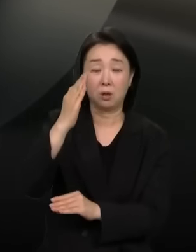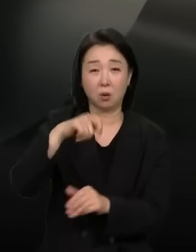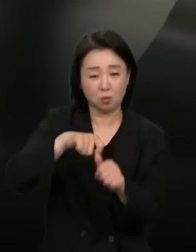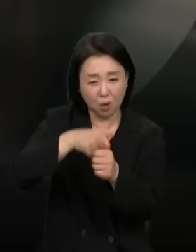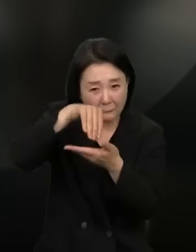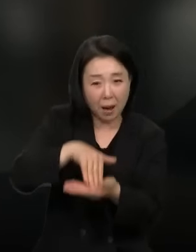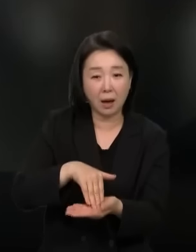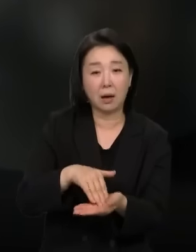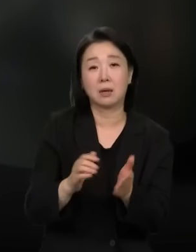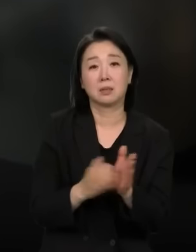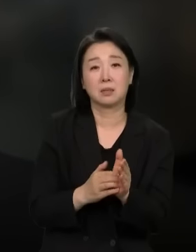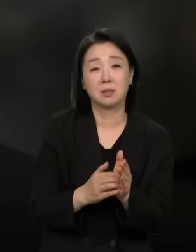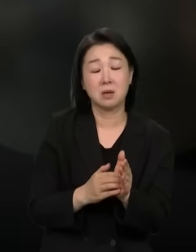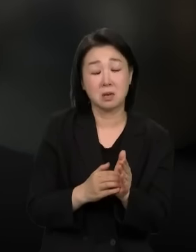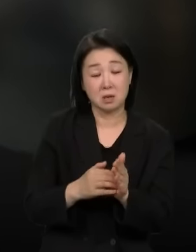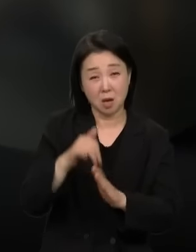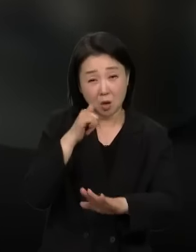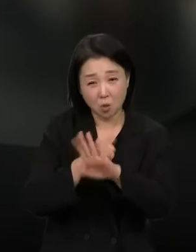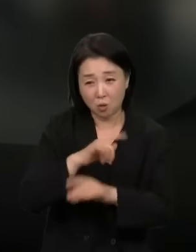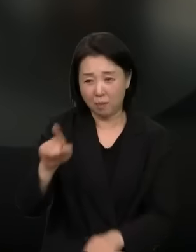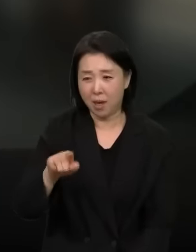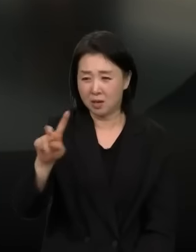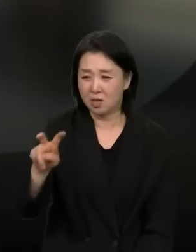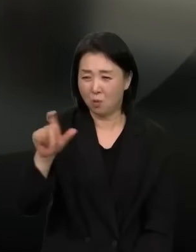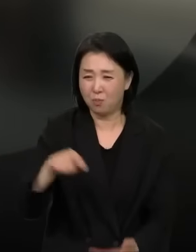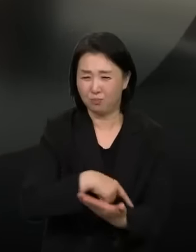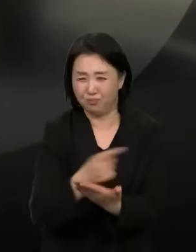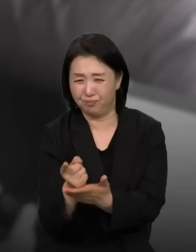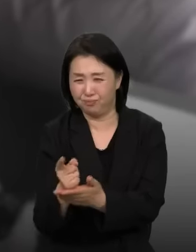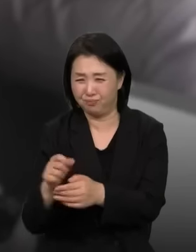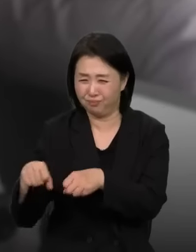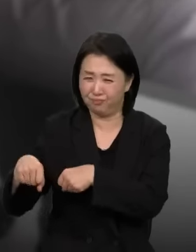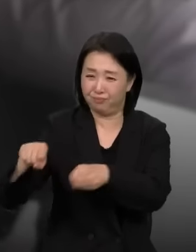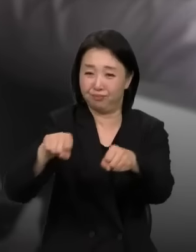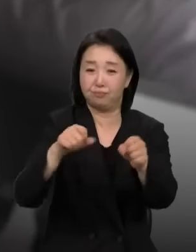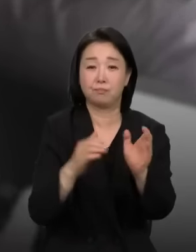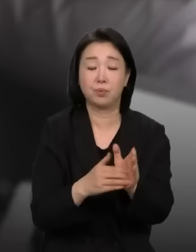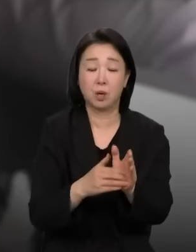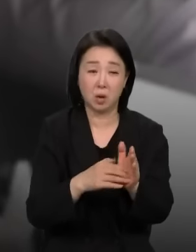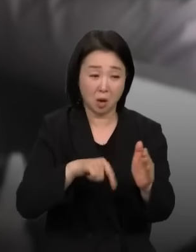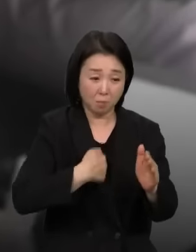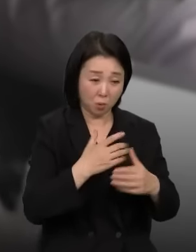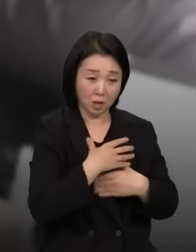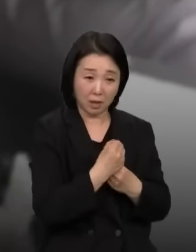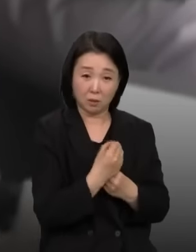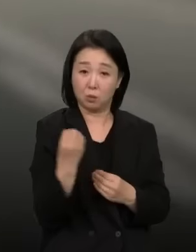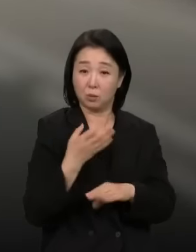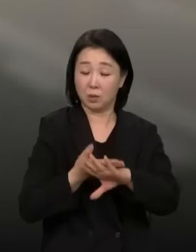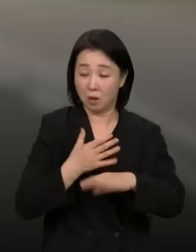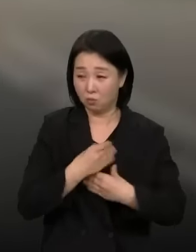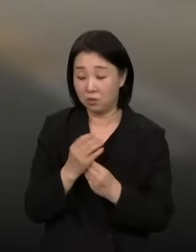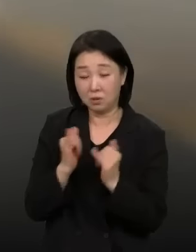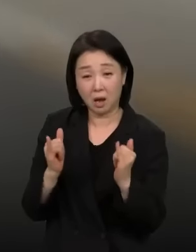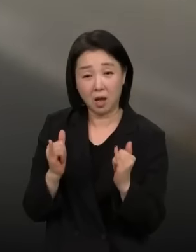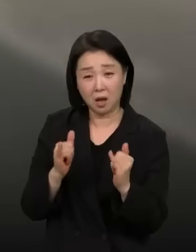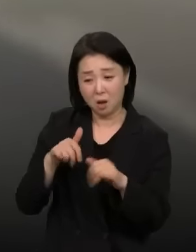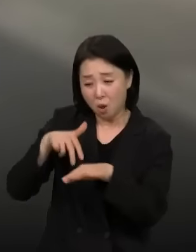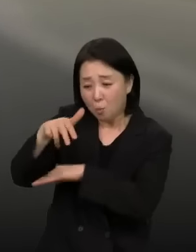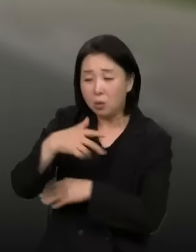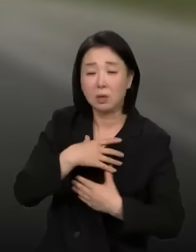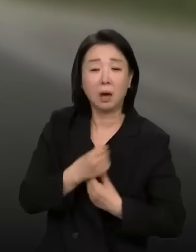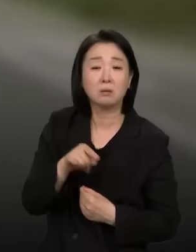처벌하는데 무려 125km 더 빨리 달렸습니다. 본인 안전뿐만 아니라 다른 운전자나 보행자의